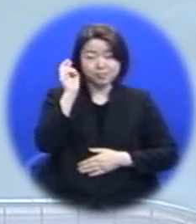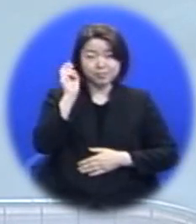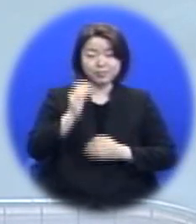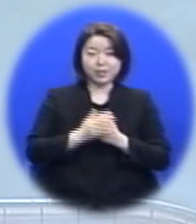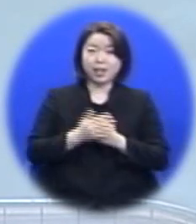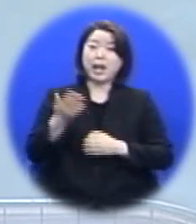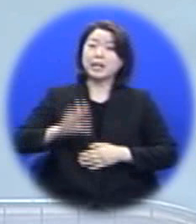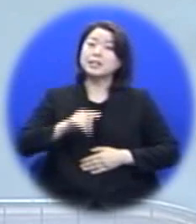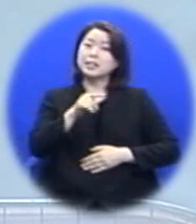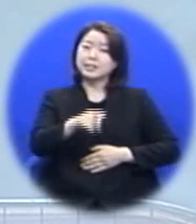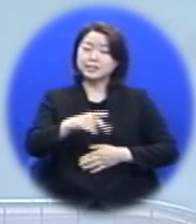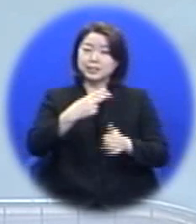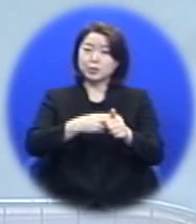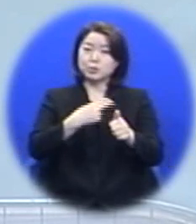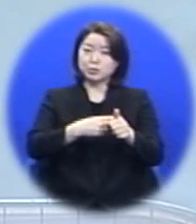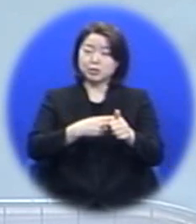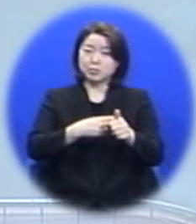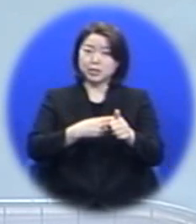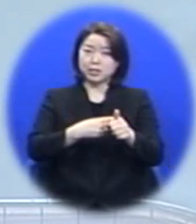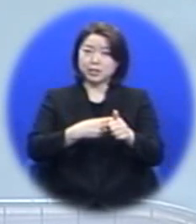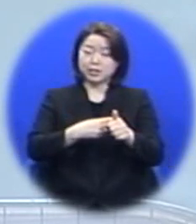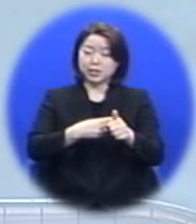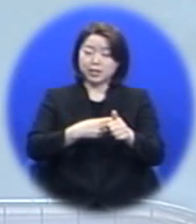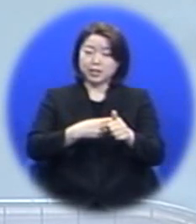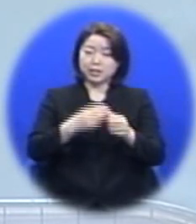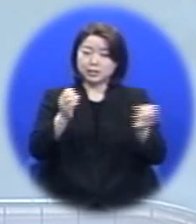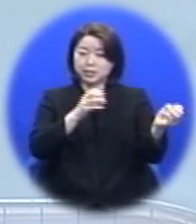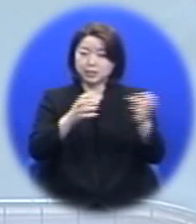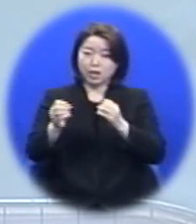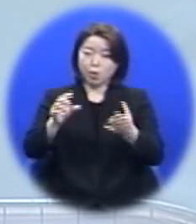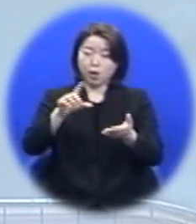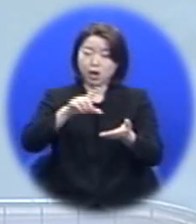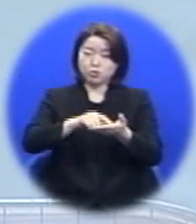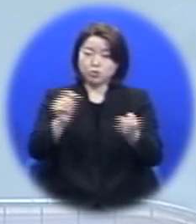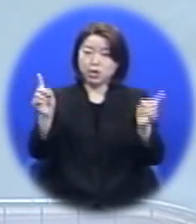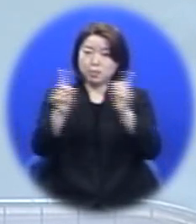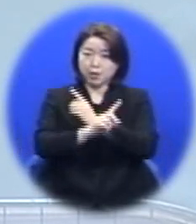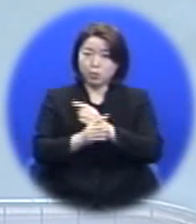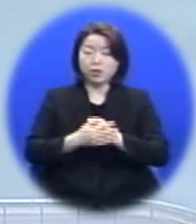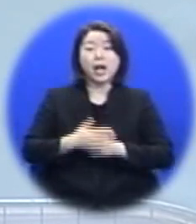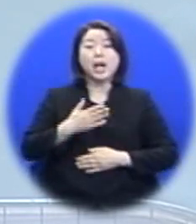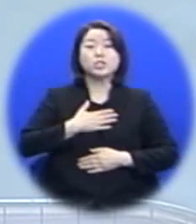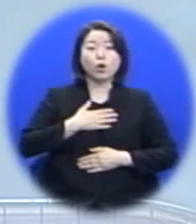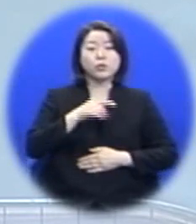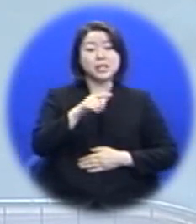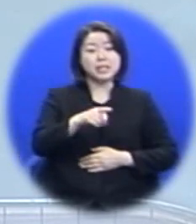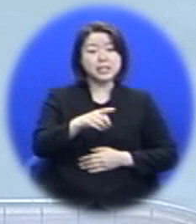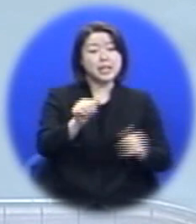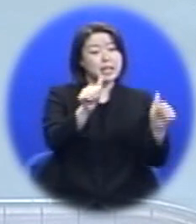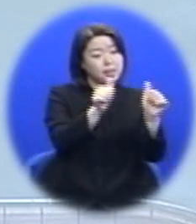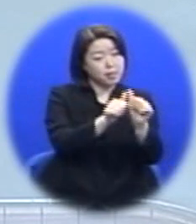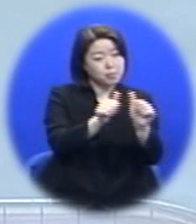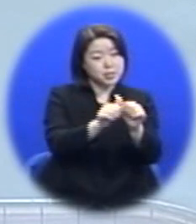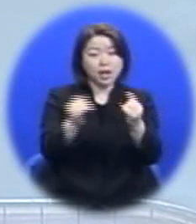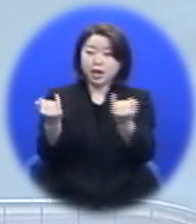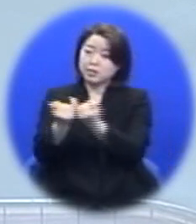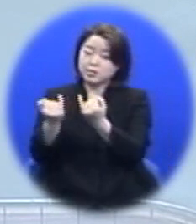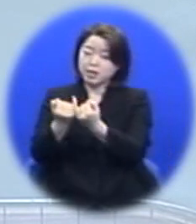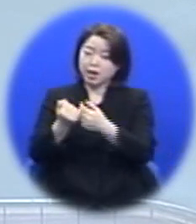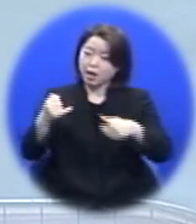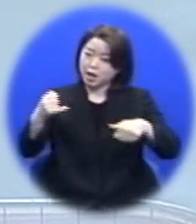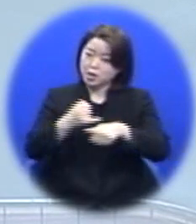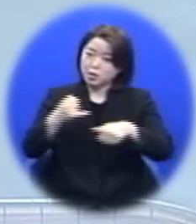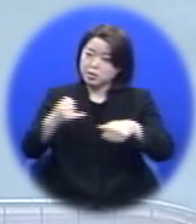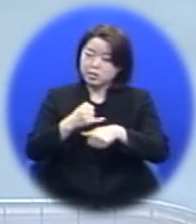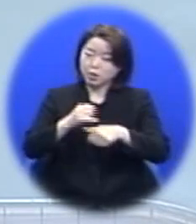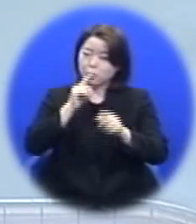그 교수님이 이렇게 화제를 돌렸습니다. 저는 이 남녀 사이가 연인 사이라고